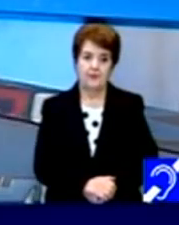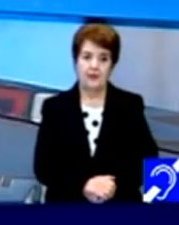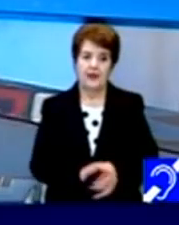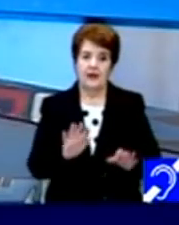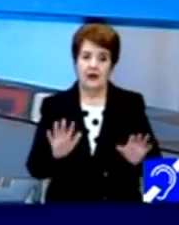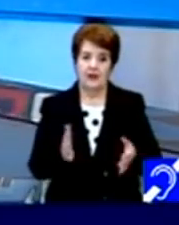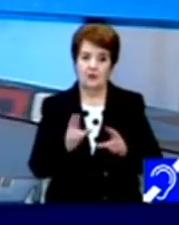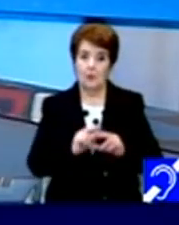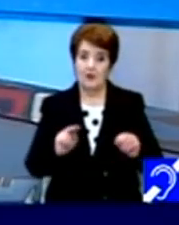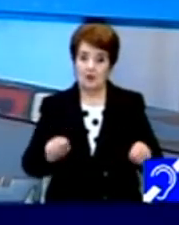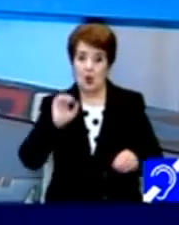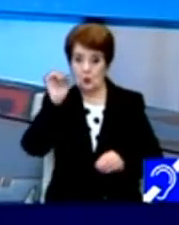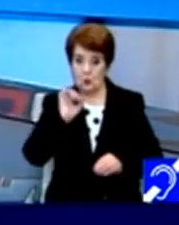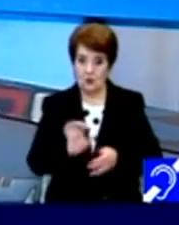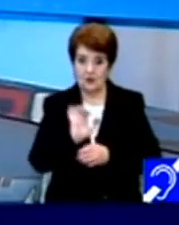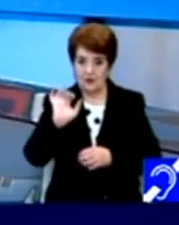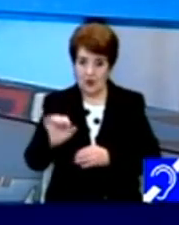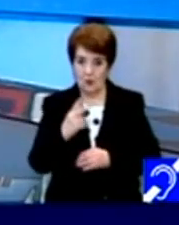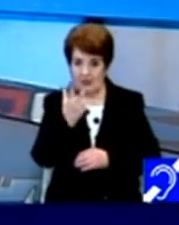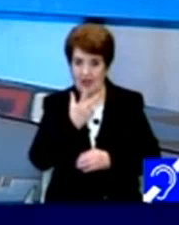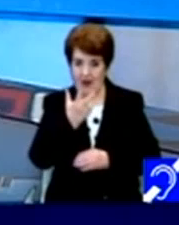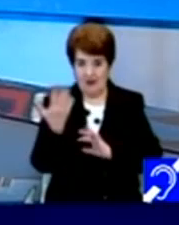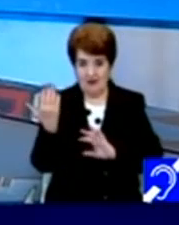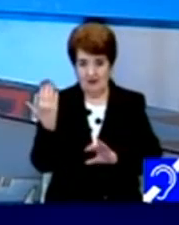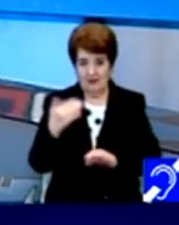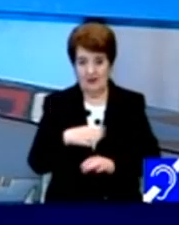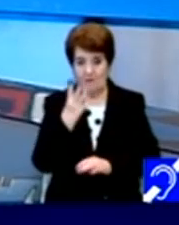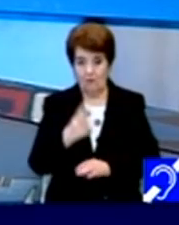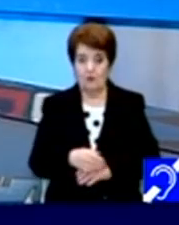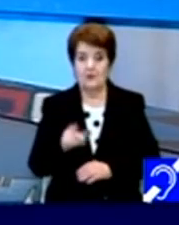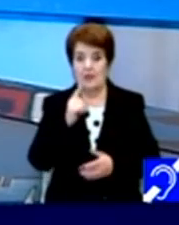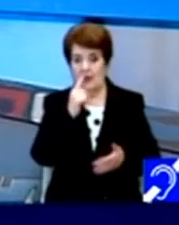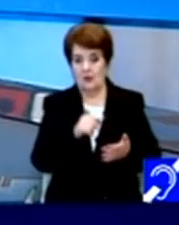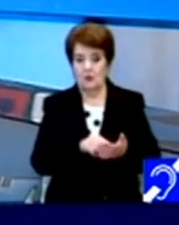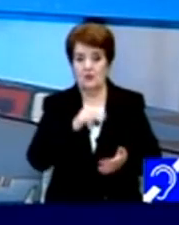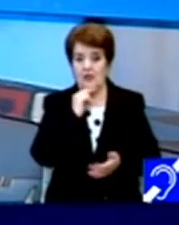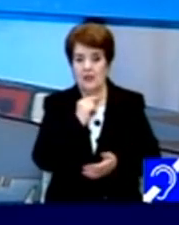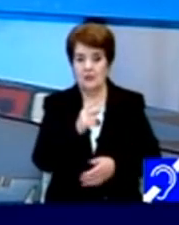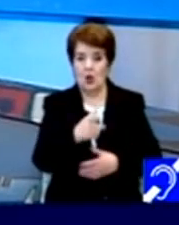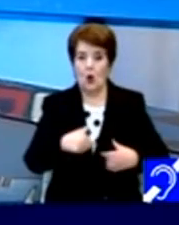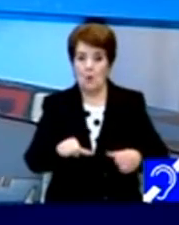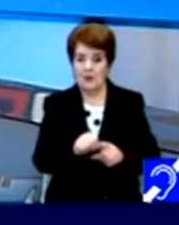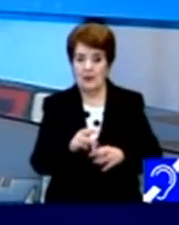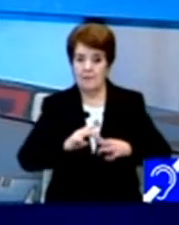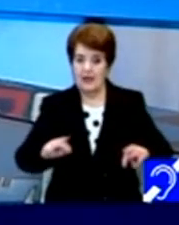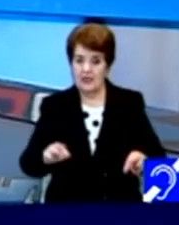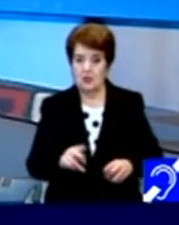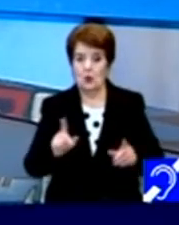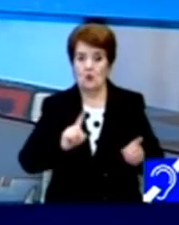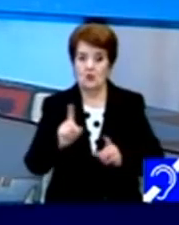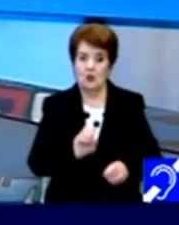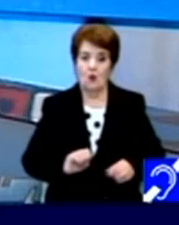Cazul profesorilor turci expulzați în urmă cu 3 ani din Republica Moldova a ajuns în atenția Comitetului de Miniștri al